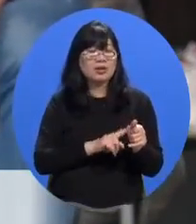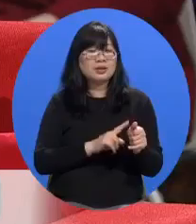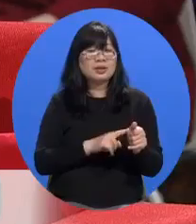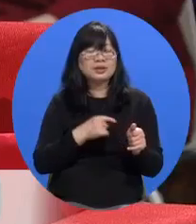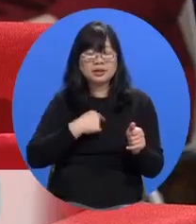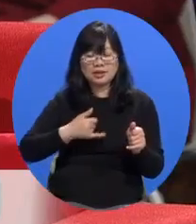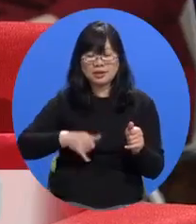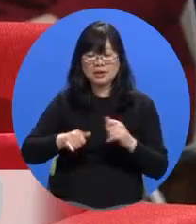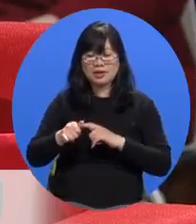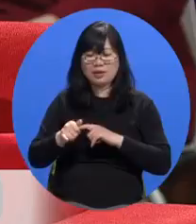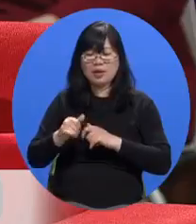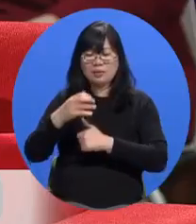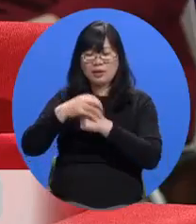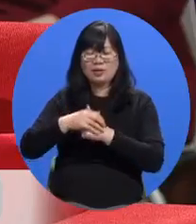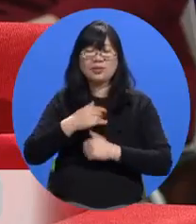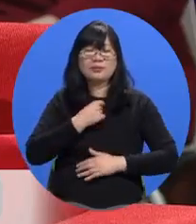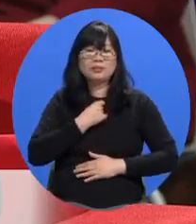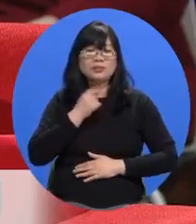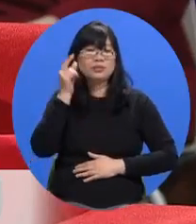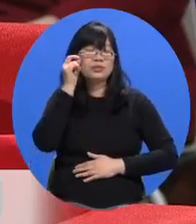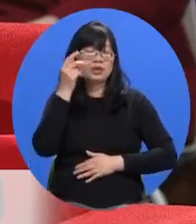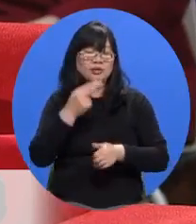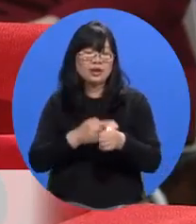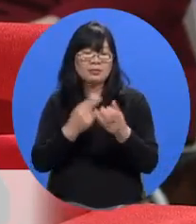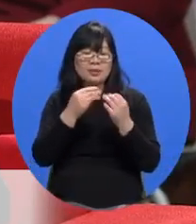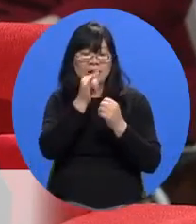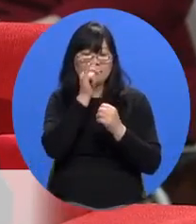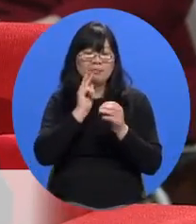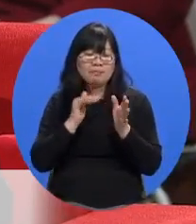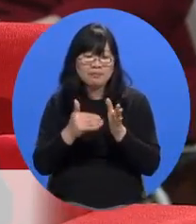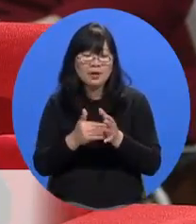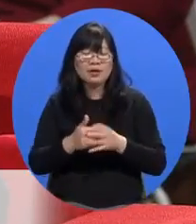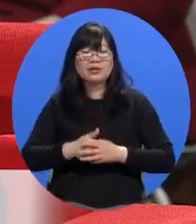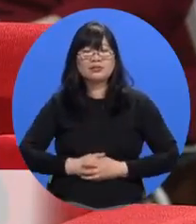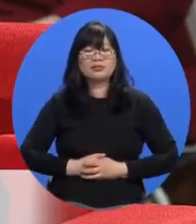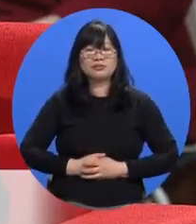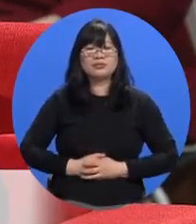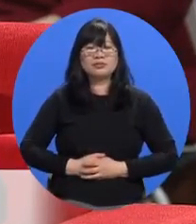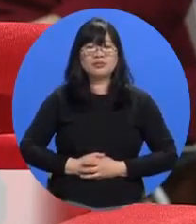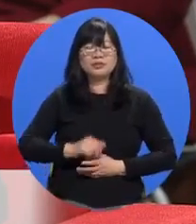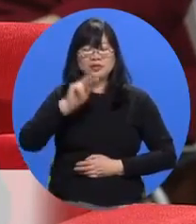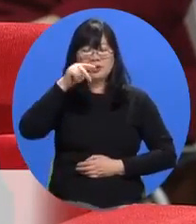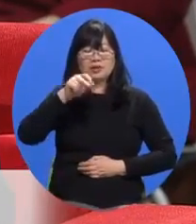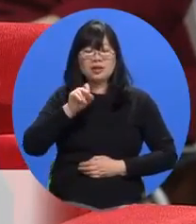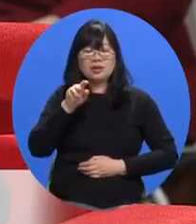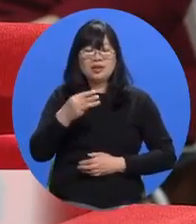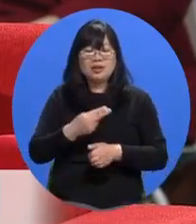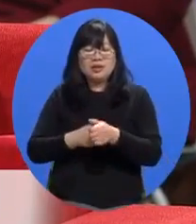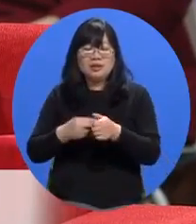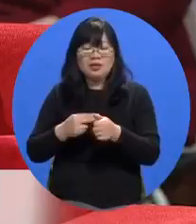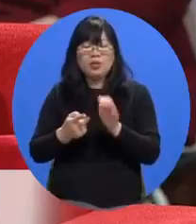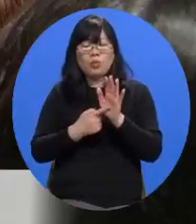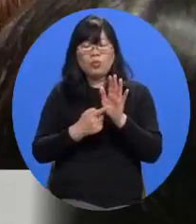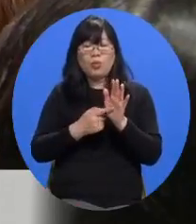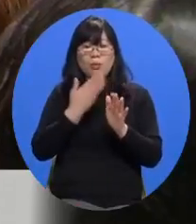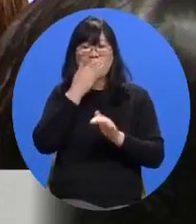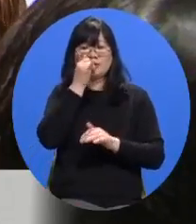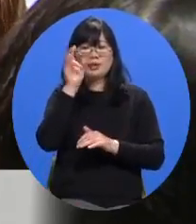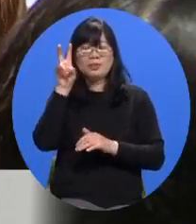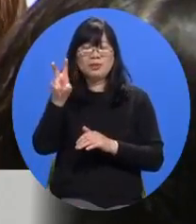제 아이를 정말 맡기고 싶은 정말 훌륭한 선생님들이 많이 계십니다. 네, 알겠습니다. 우리 박정현 선생님. 저희 단체도 홍보를 안 할 수가 없을 것